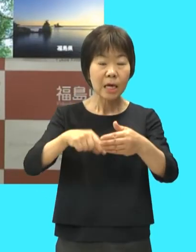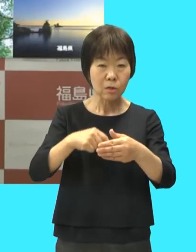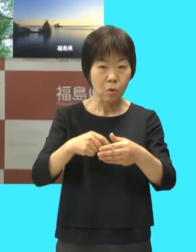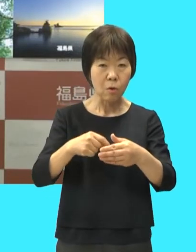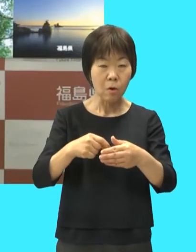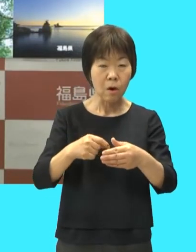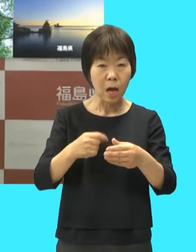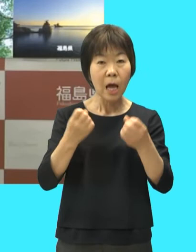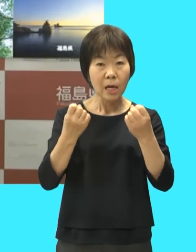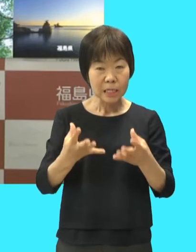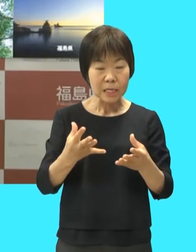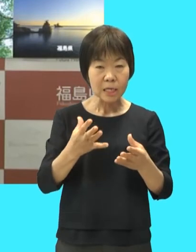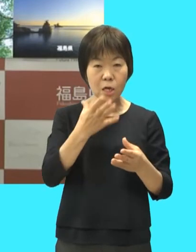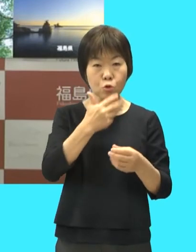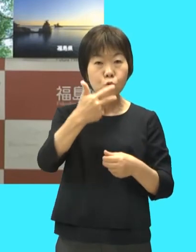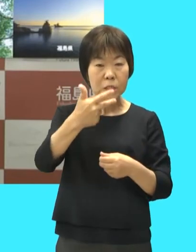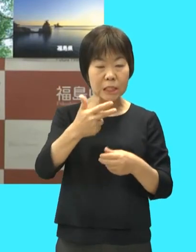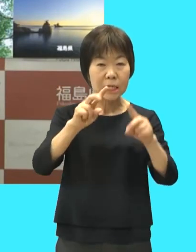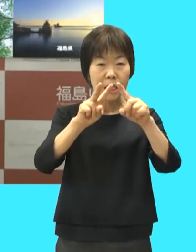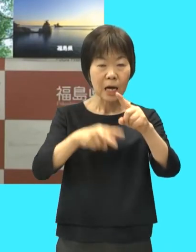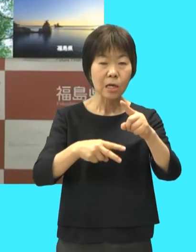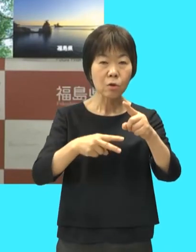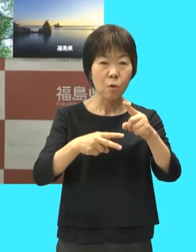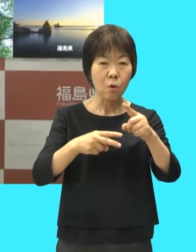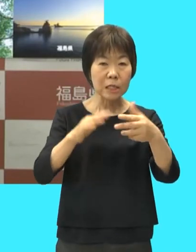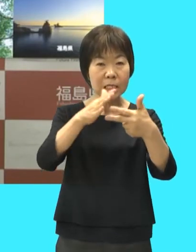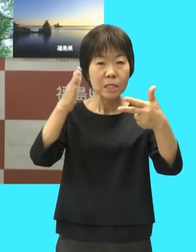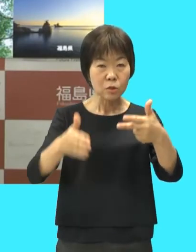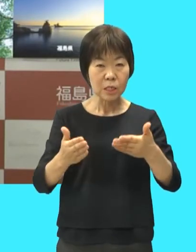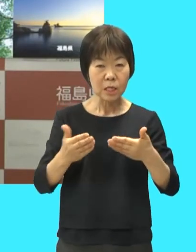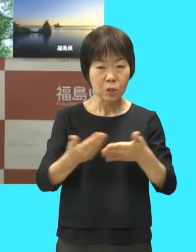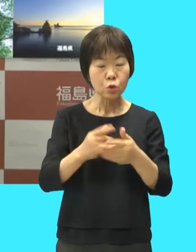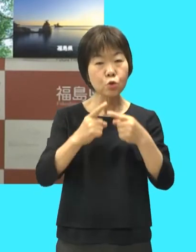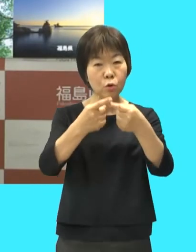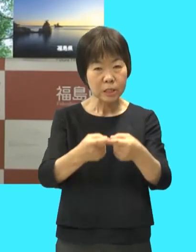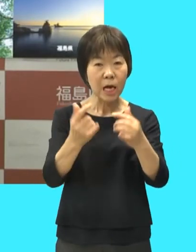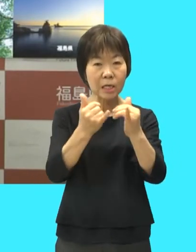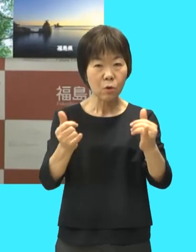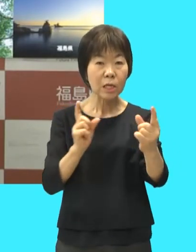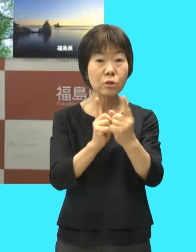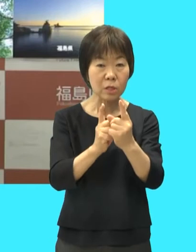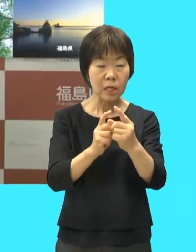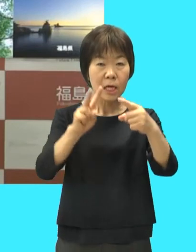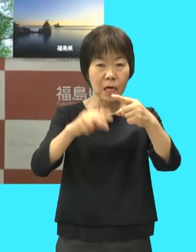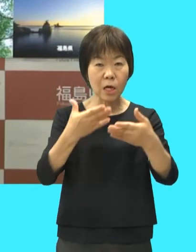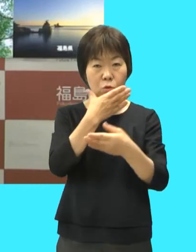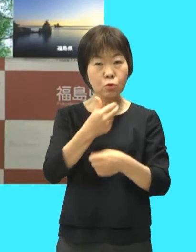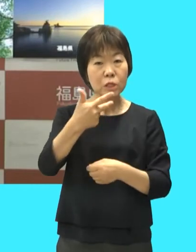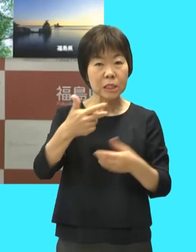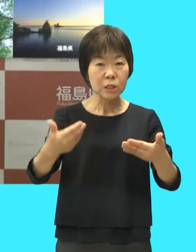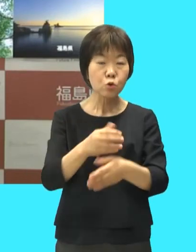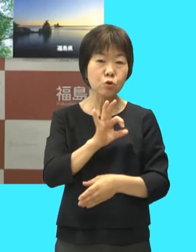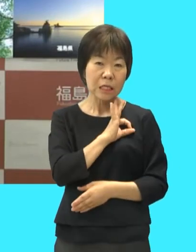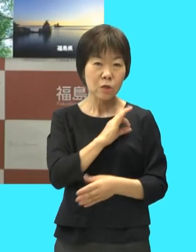祉・介護施設に就職をされた職員の方々を対象に介護・福祉職員の集い